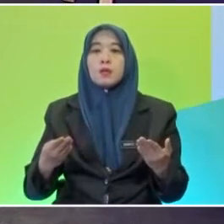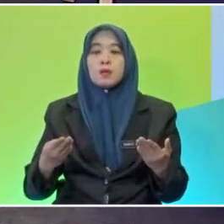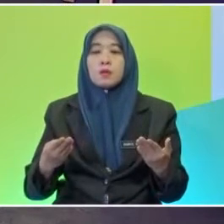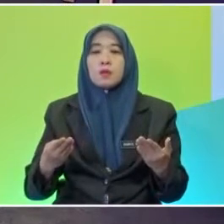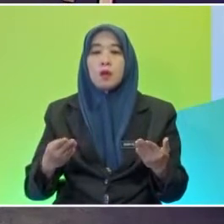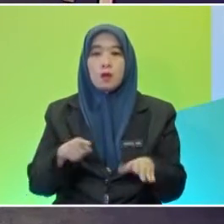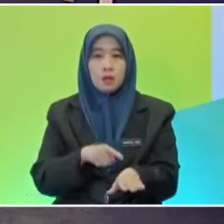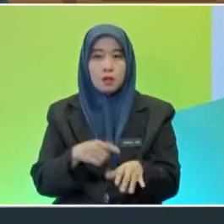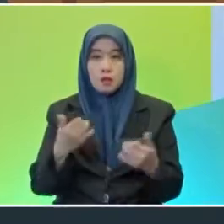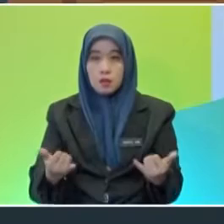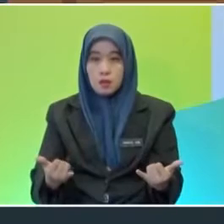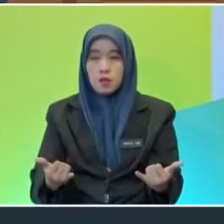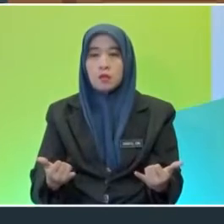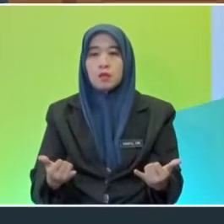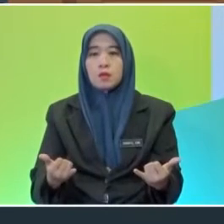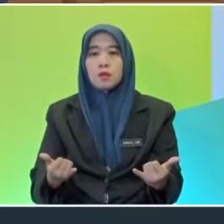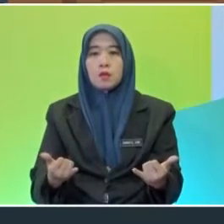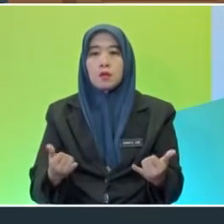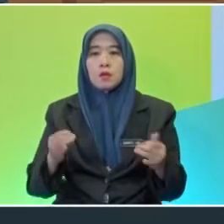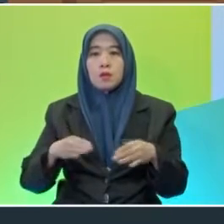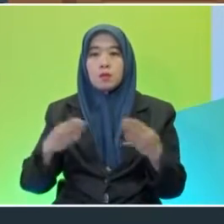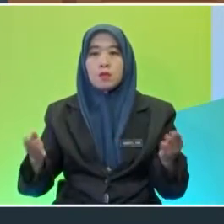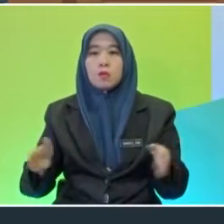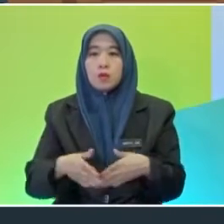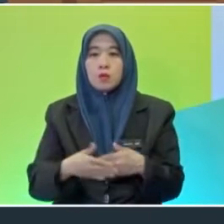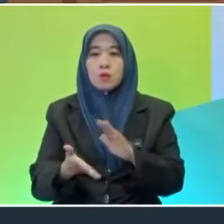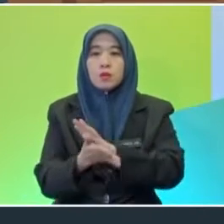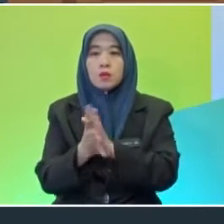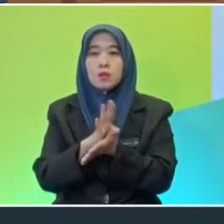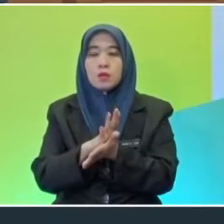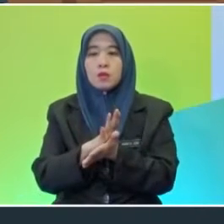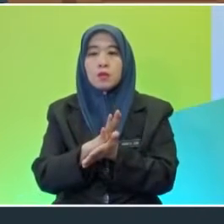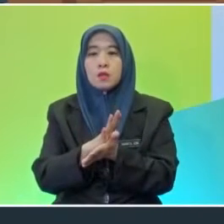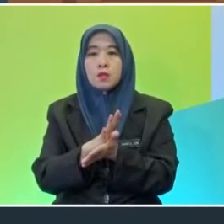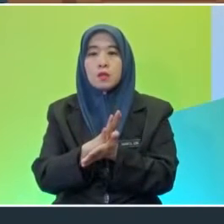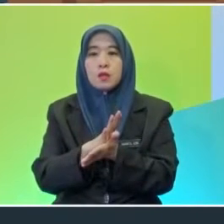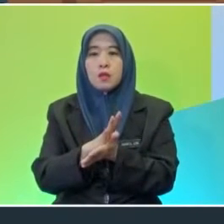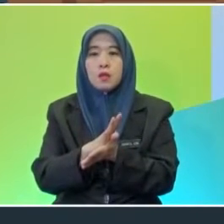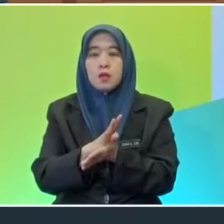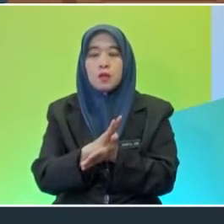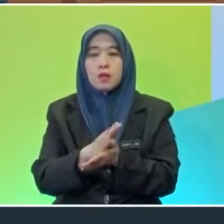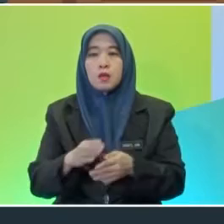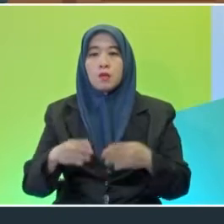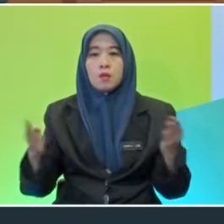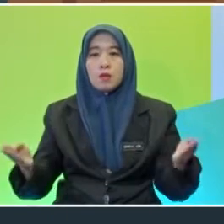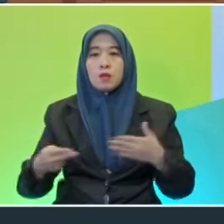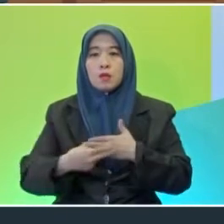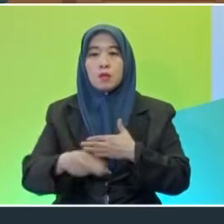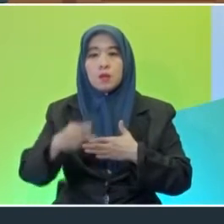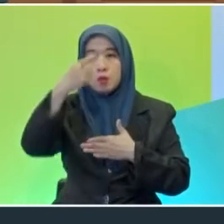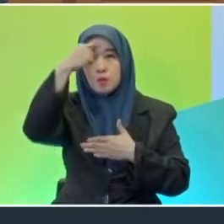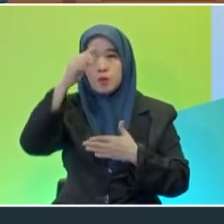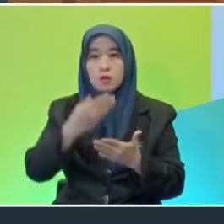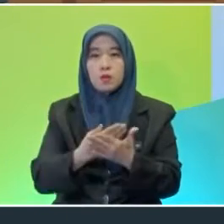masih kini bahasa Melayu menjadi bahasa pengantar bagi menyampaikan ilmu dan